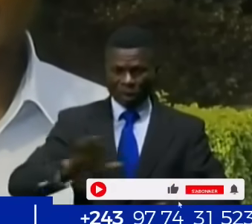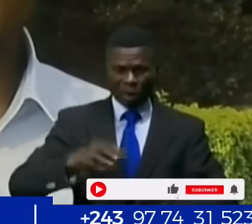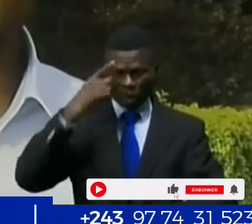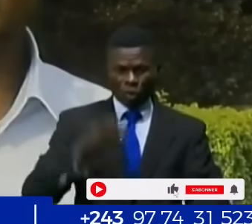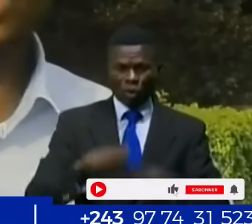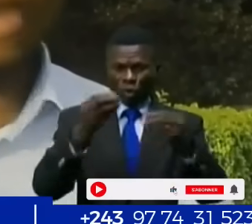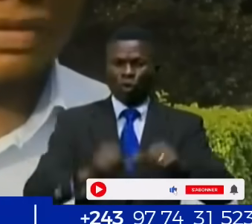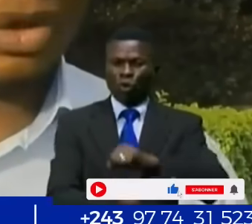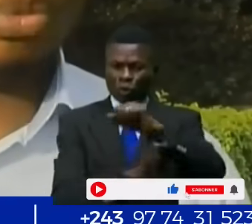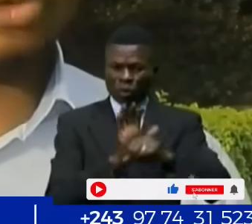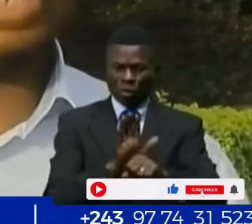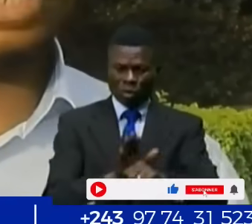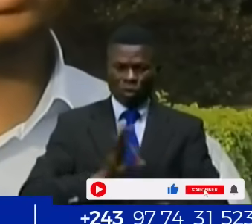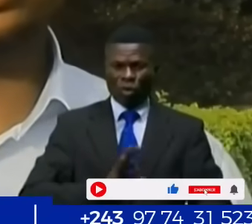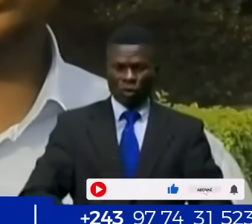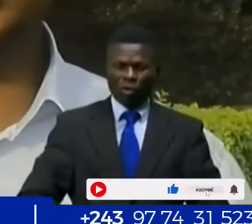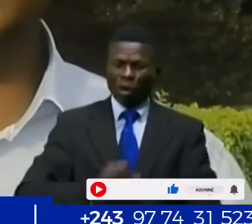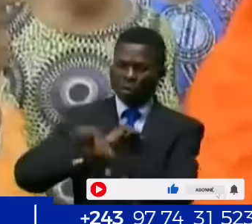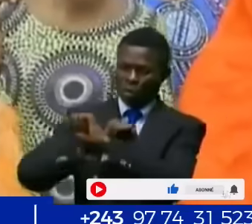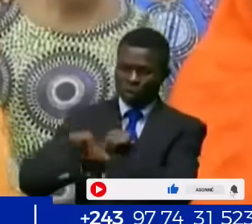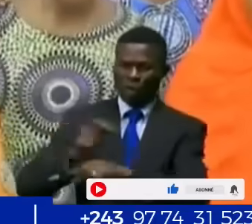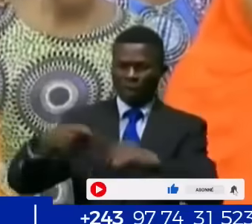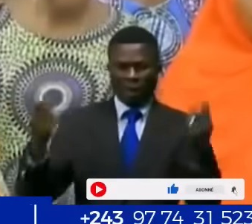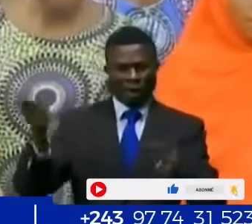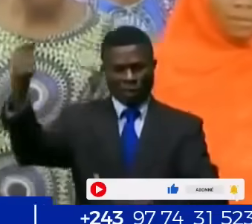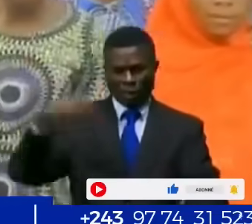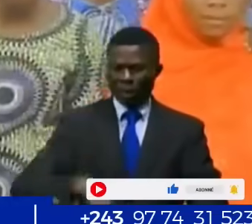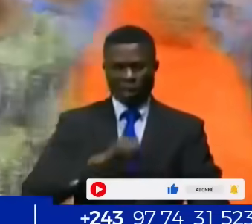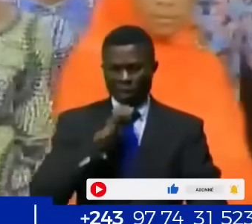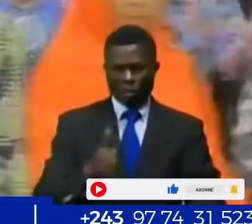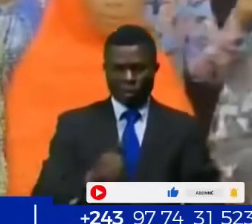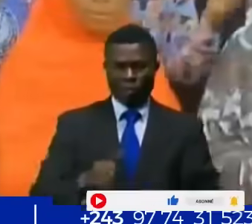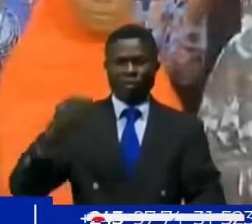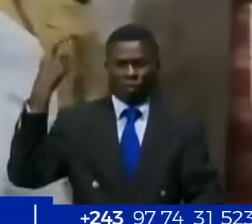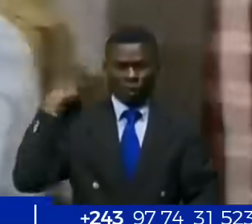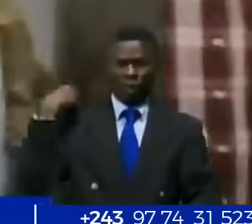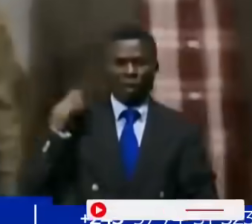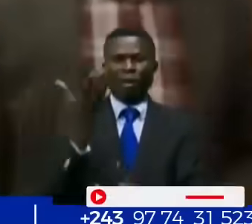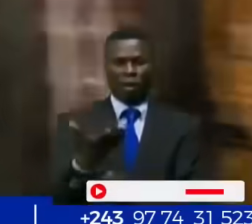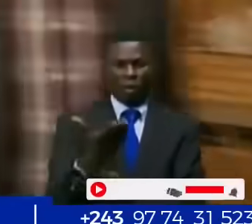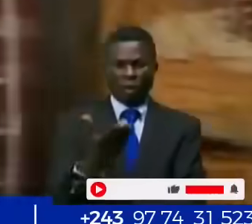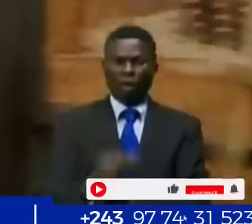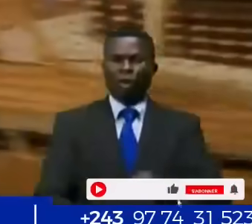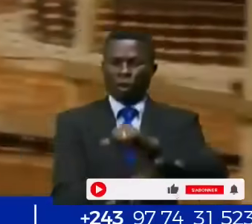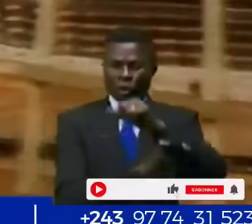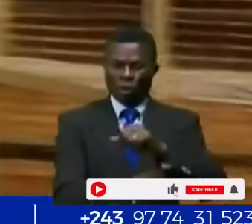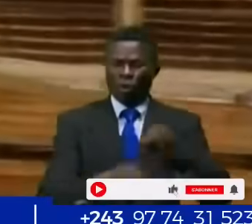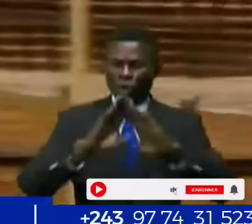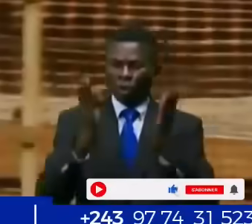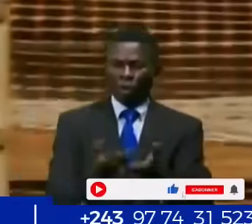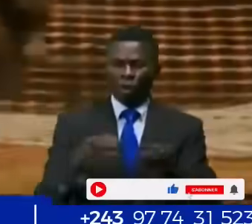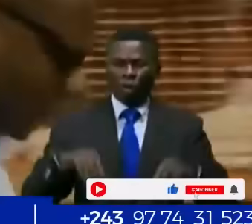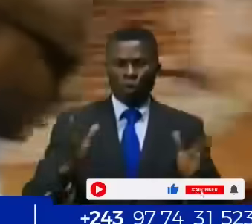soutien, afin qu'on puisse barrer cette route. L'honorable Serge Ouandja en appelle au soutien de tous les